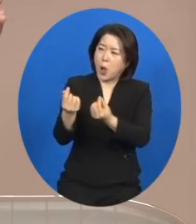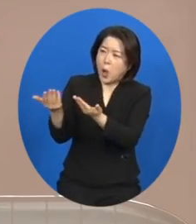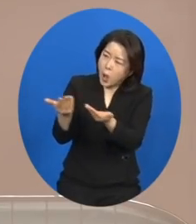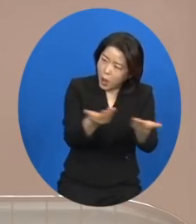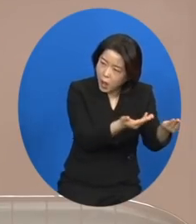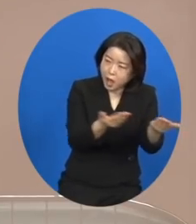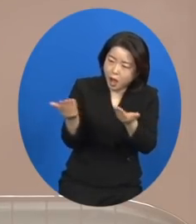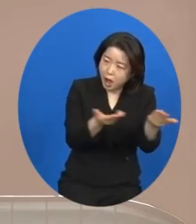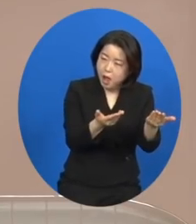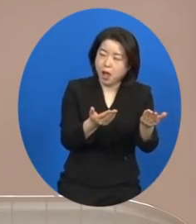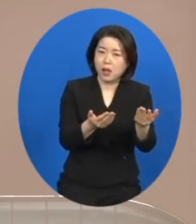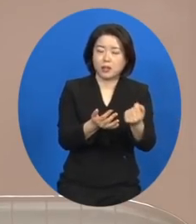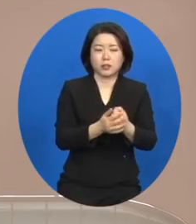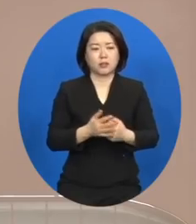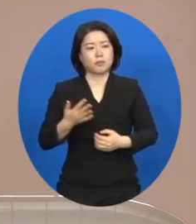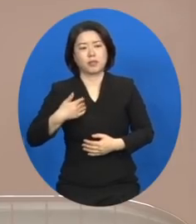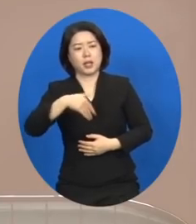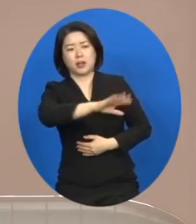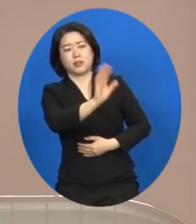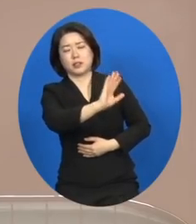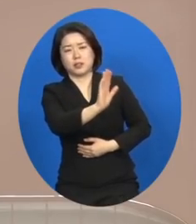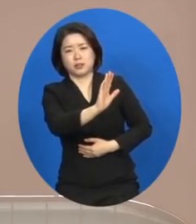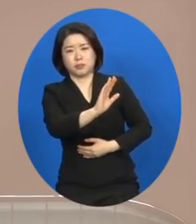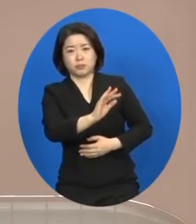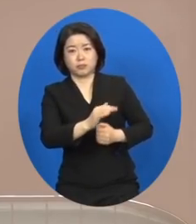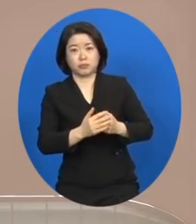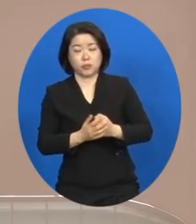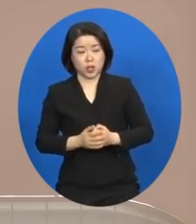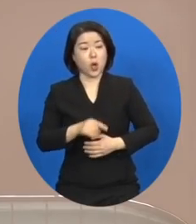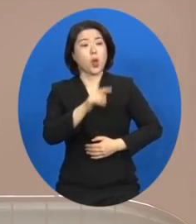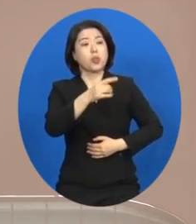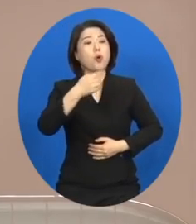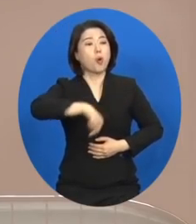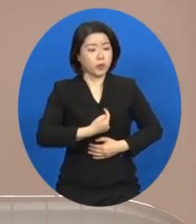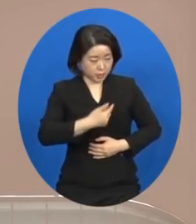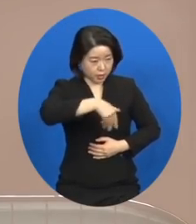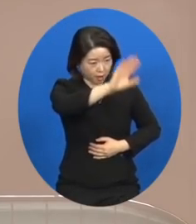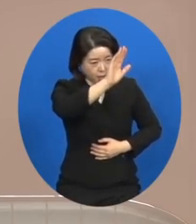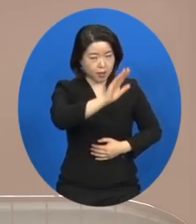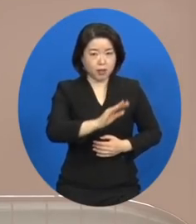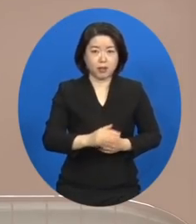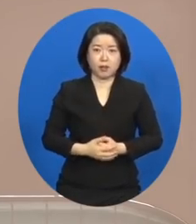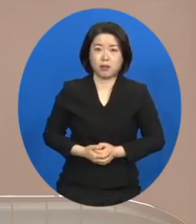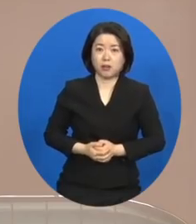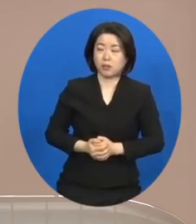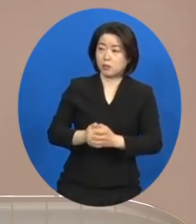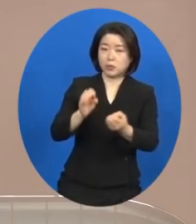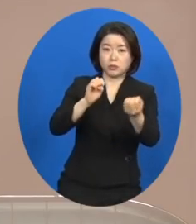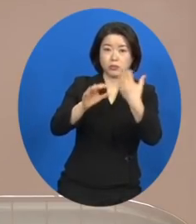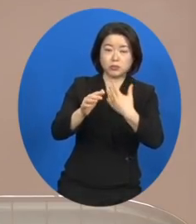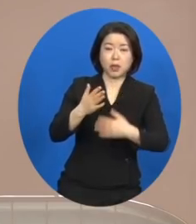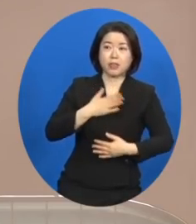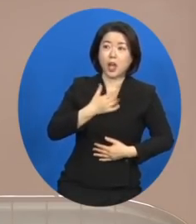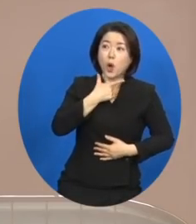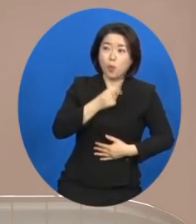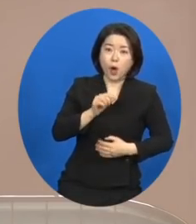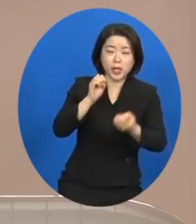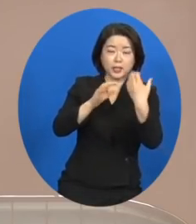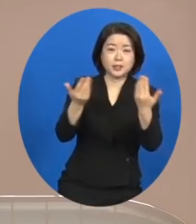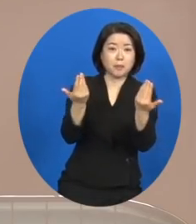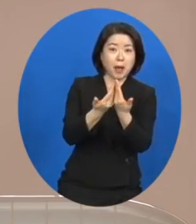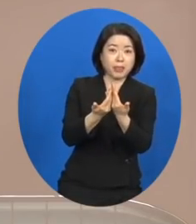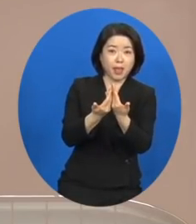하신 겁니까? 나는 가지 않겠다는 거예요. 난 가지 않을 거고 너가 돌아가라. 그러면 응답, 전혀 반대 응답을 지금 받은